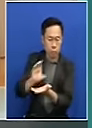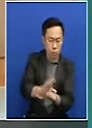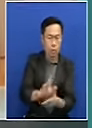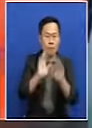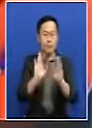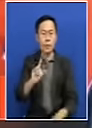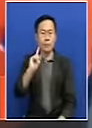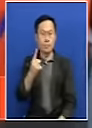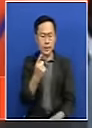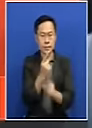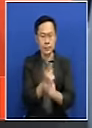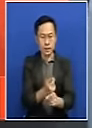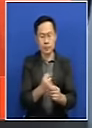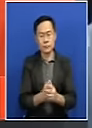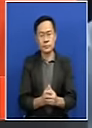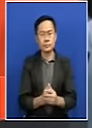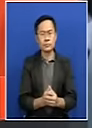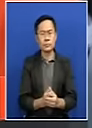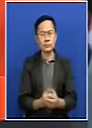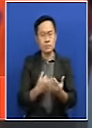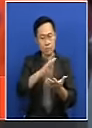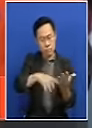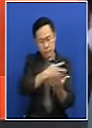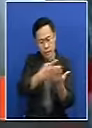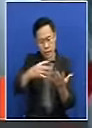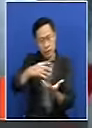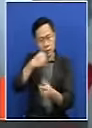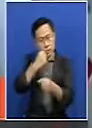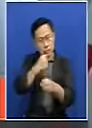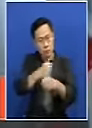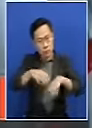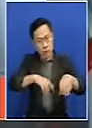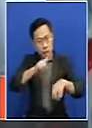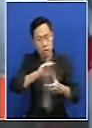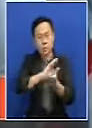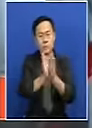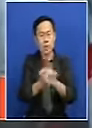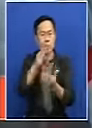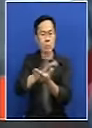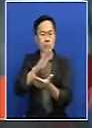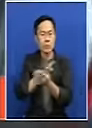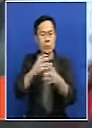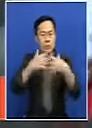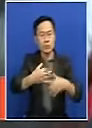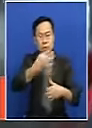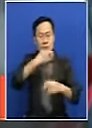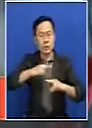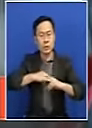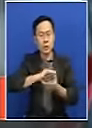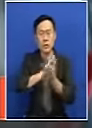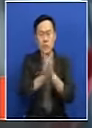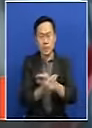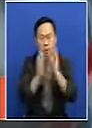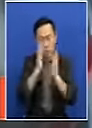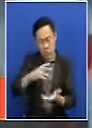านที่ปรับปรุงใหม่ทั้งหมดส่วนประเด็นทางด้านนโยบายจะเน้นหนักไปที่การปรับภาพลักษณ์ของสถาบันอาชีวะครับเพื่อที่จะ